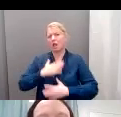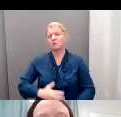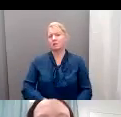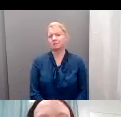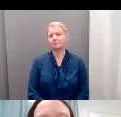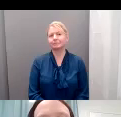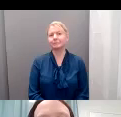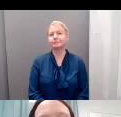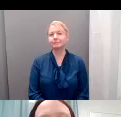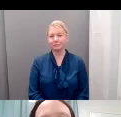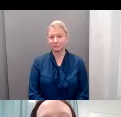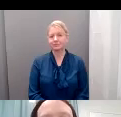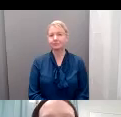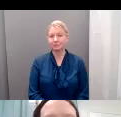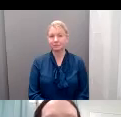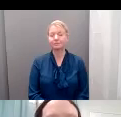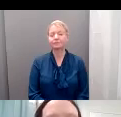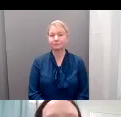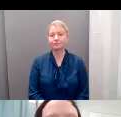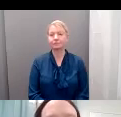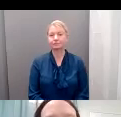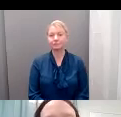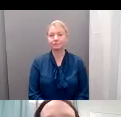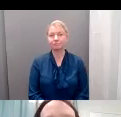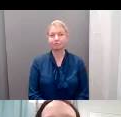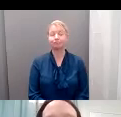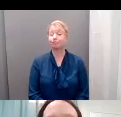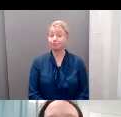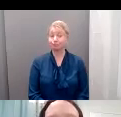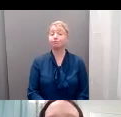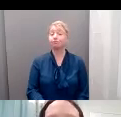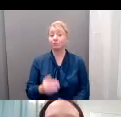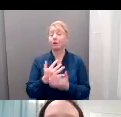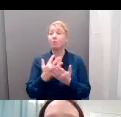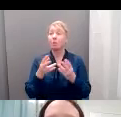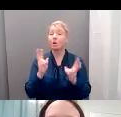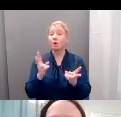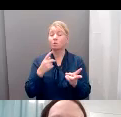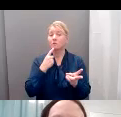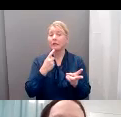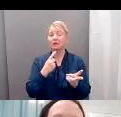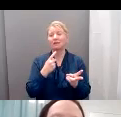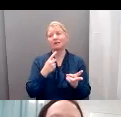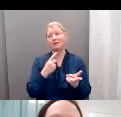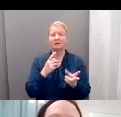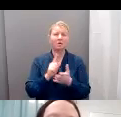Många berättar om att det ofta är olika mediciner och behandlingar som påverkar